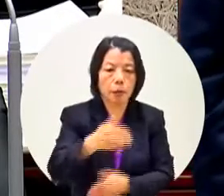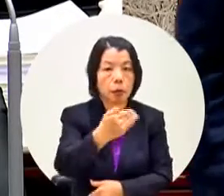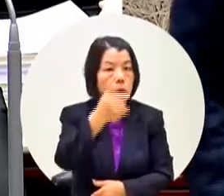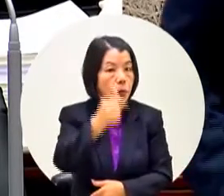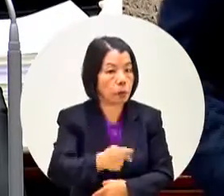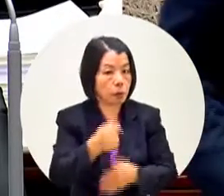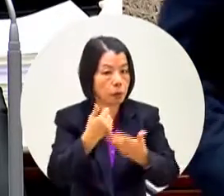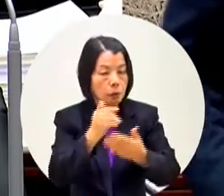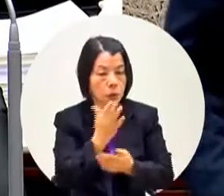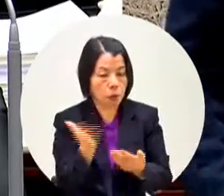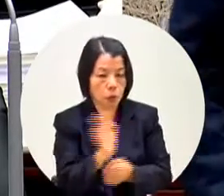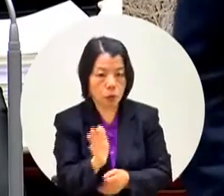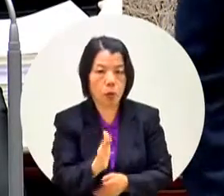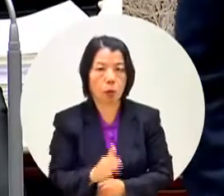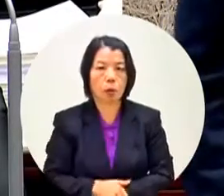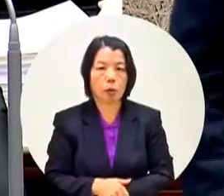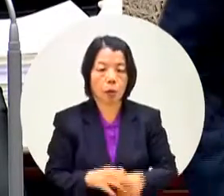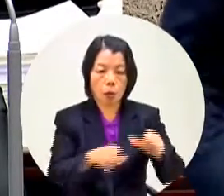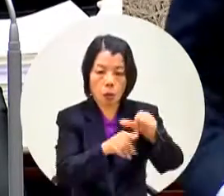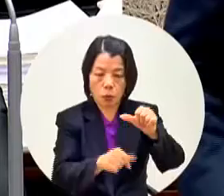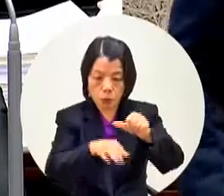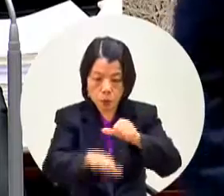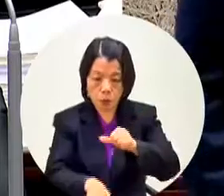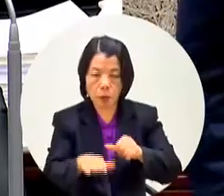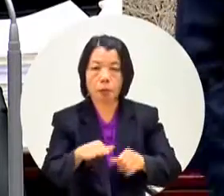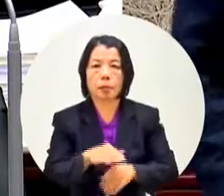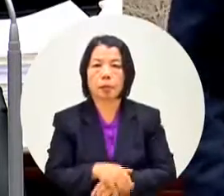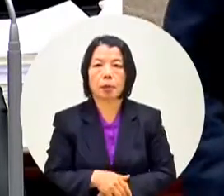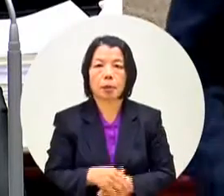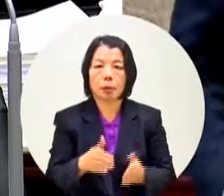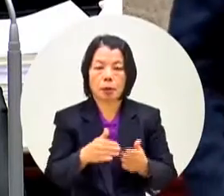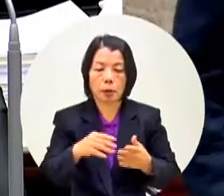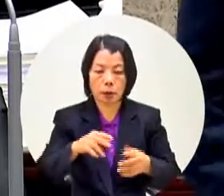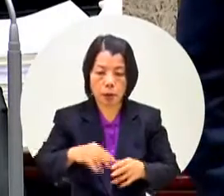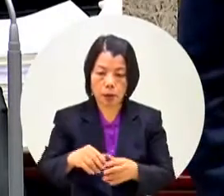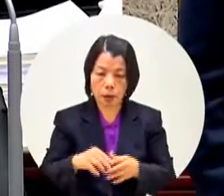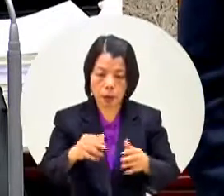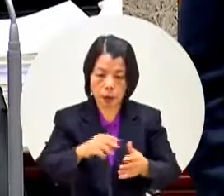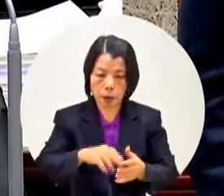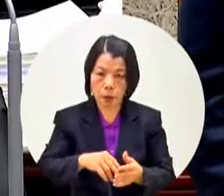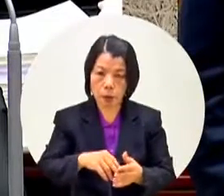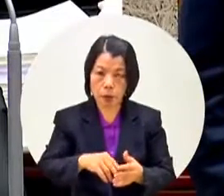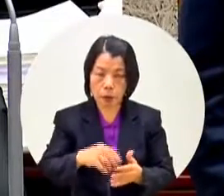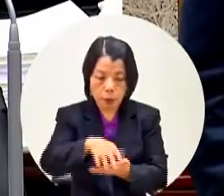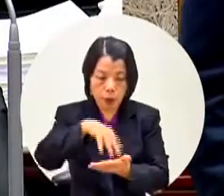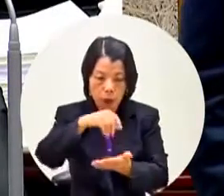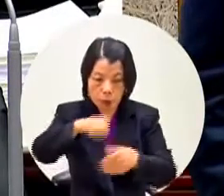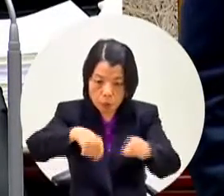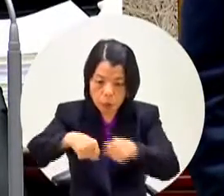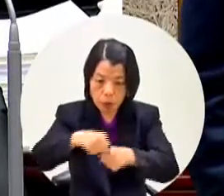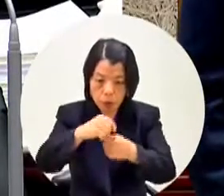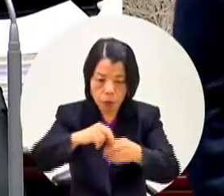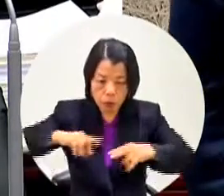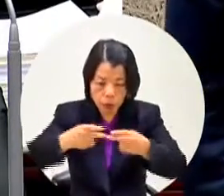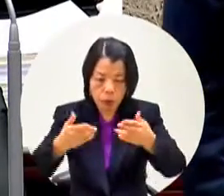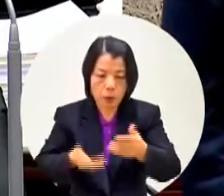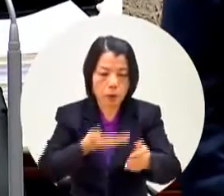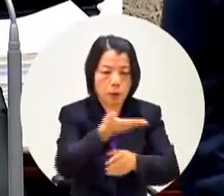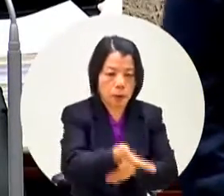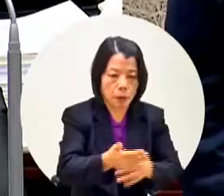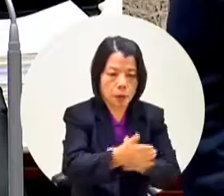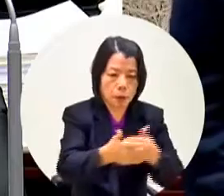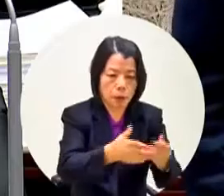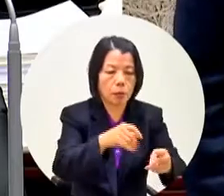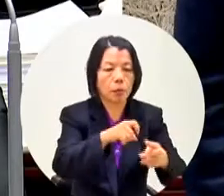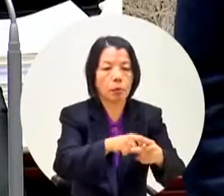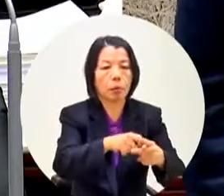行性的研究了，那也跟办理地方说明会，他们大概是针对以这个嘉兴东路为联络道的这个交